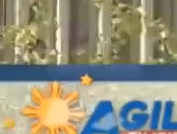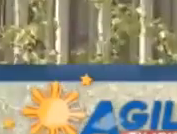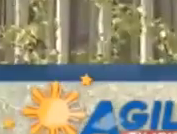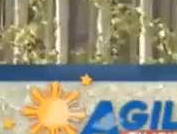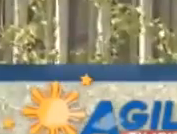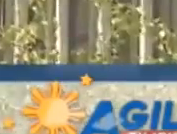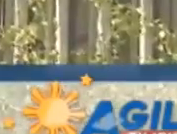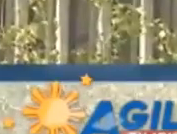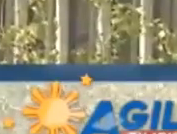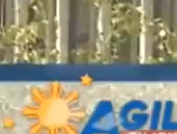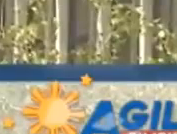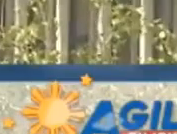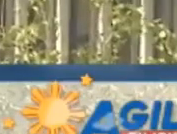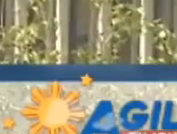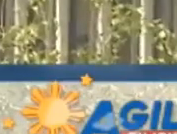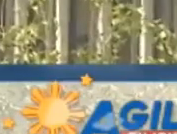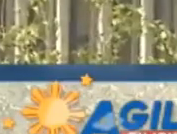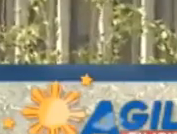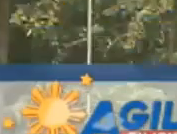ng extension.